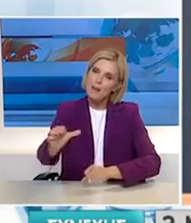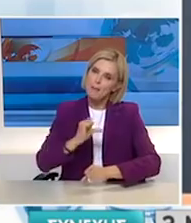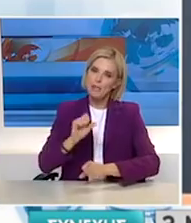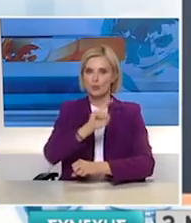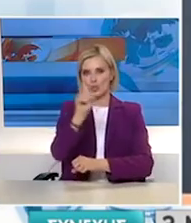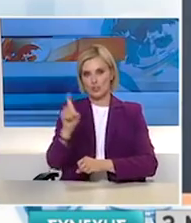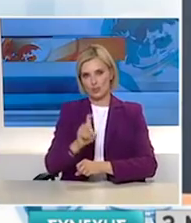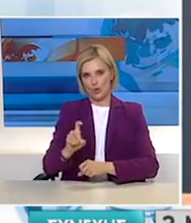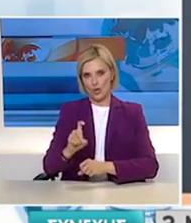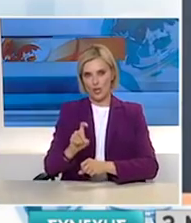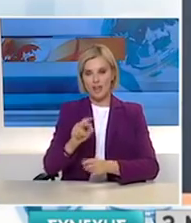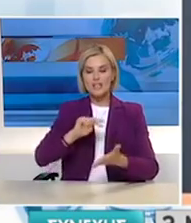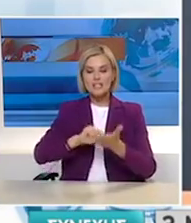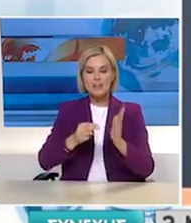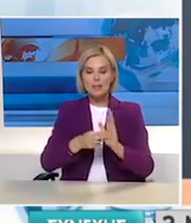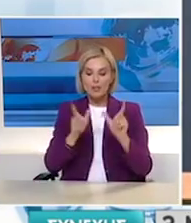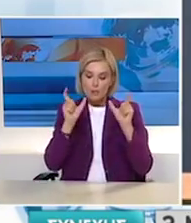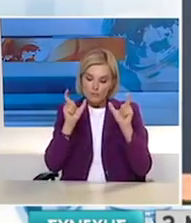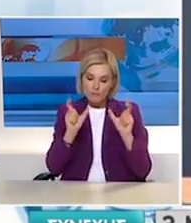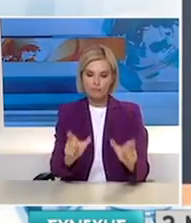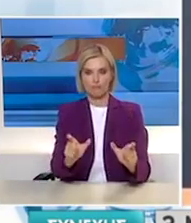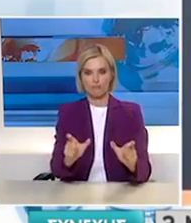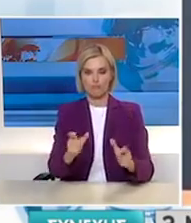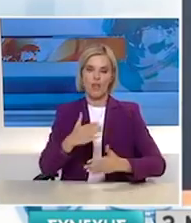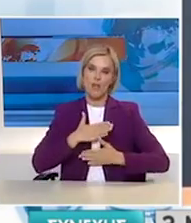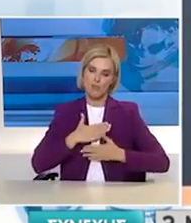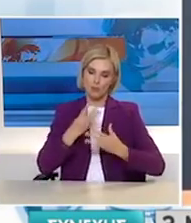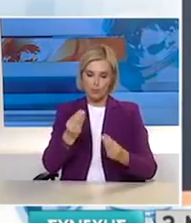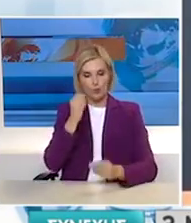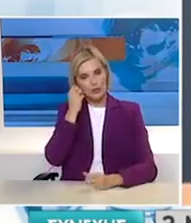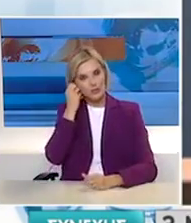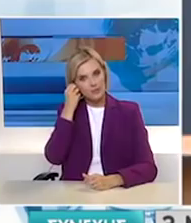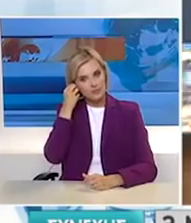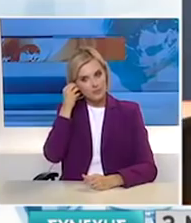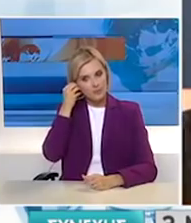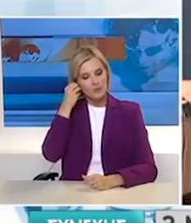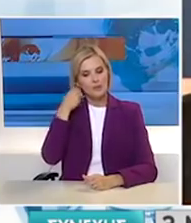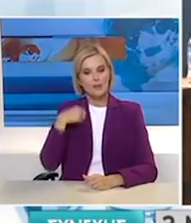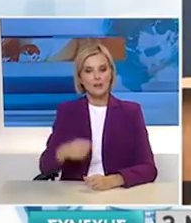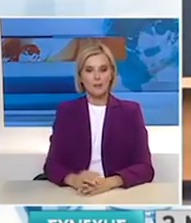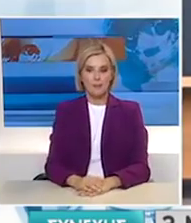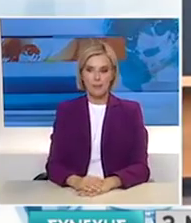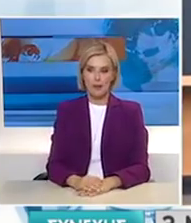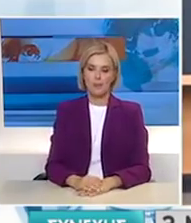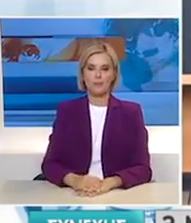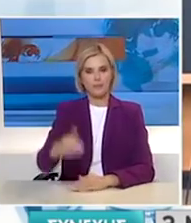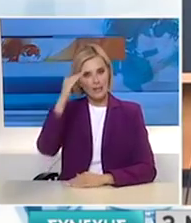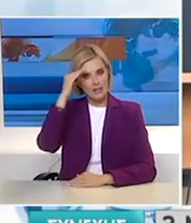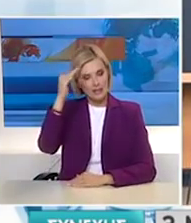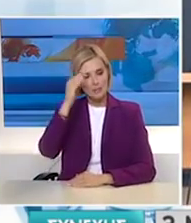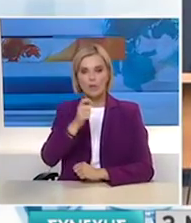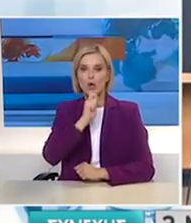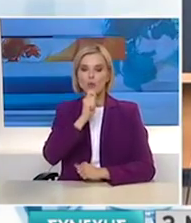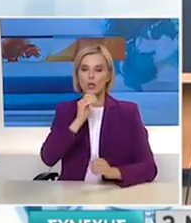παραμένει σε ύψιστο επίπεδο. Σας ευχαριστώ. Ευχαριστούμε, κύριε καθηγητά. Το λόγο έχει ο κύριος Καραδαλιάς. Καλησπέρα σας από την Πολιτική Προστασία.